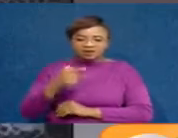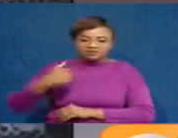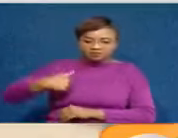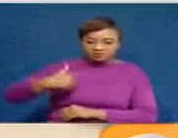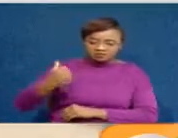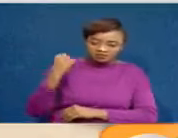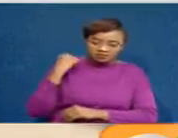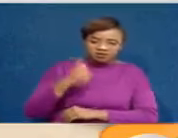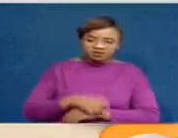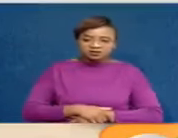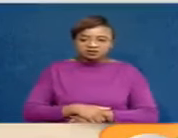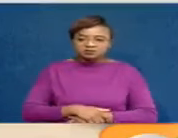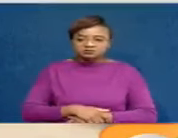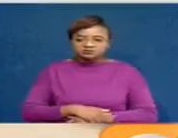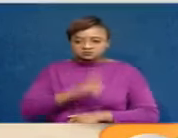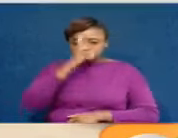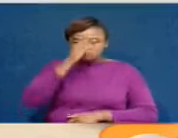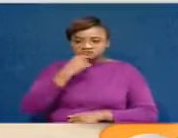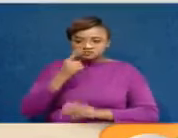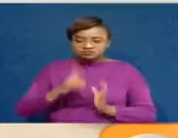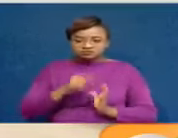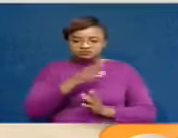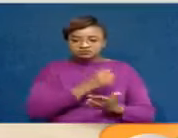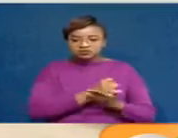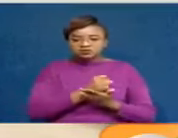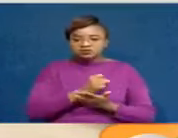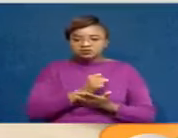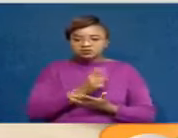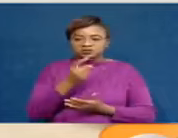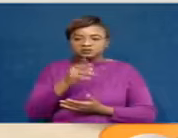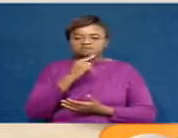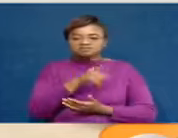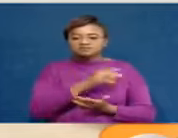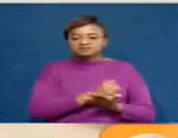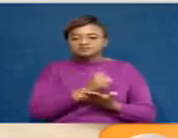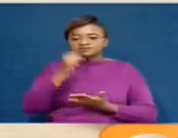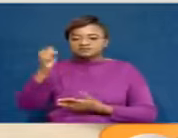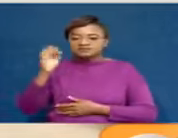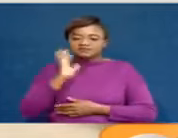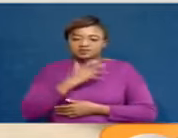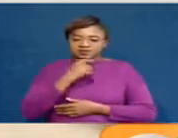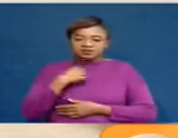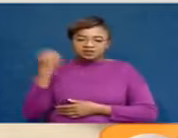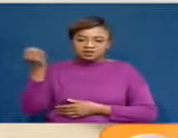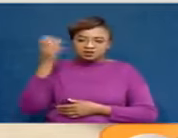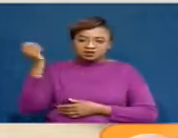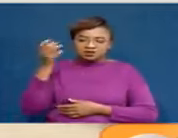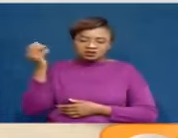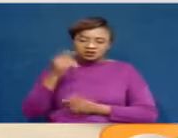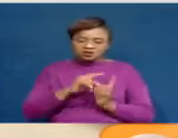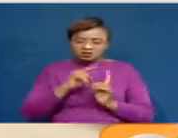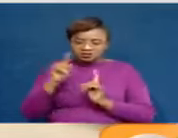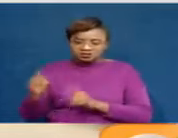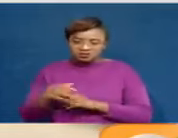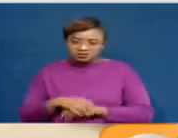mgongoni. Daktari akasema ni rifala ya Kenyatta. Sasa hiyo tukapanda ambulance tukakuja mpaka Kenyatta. Na response